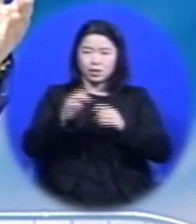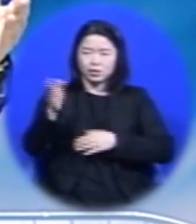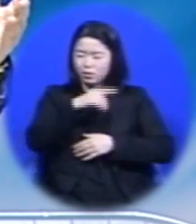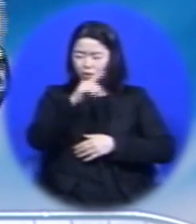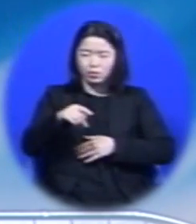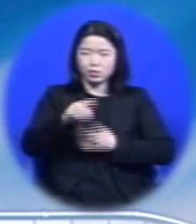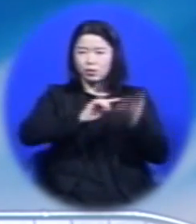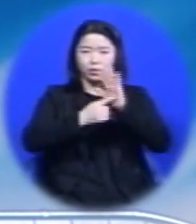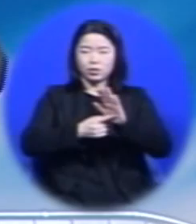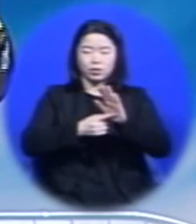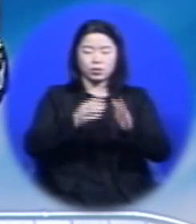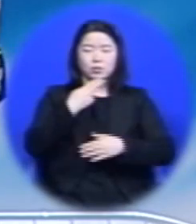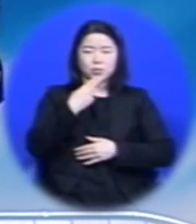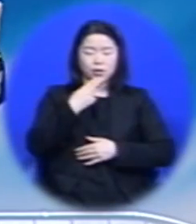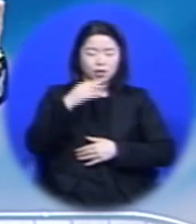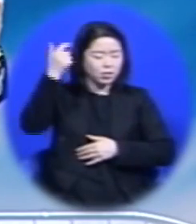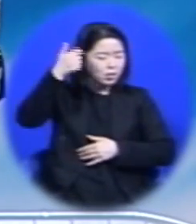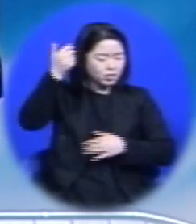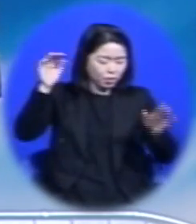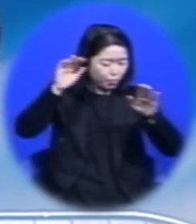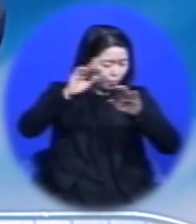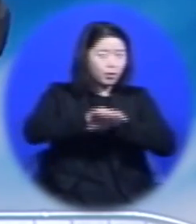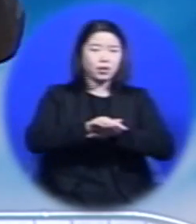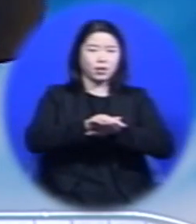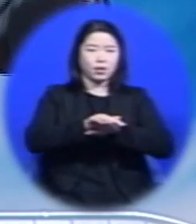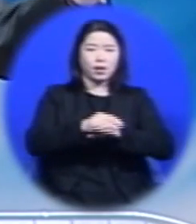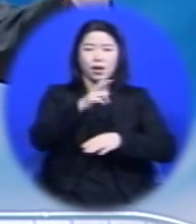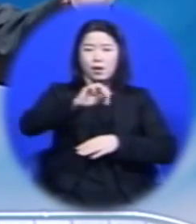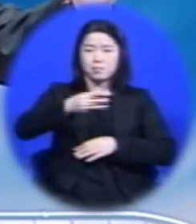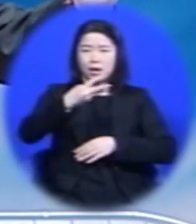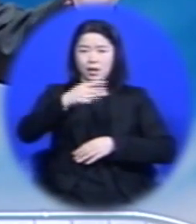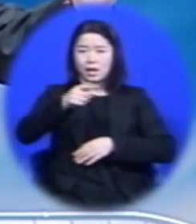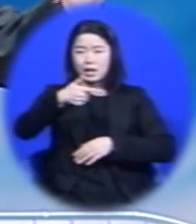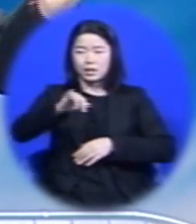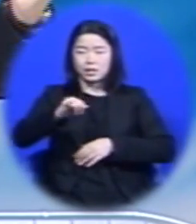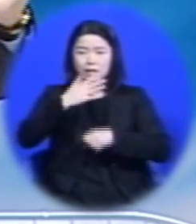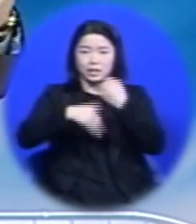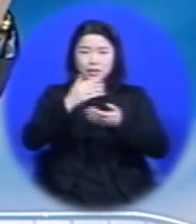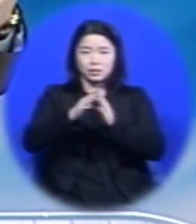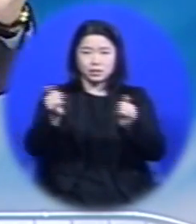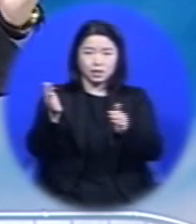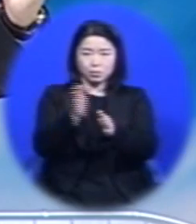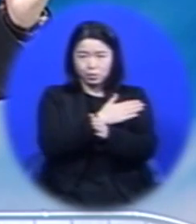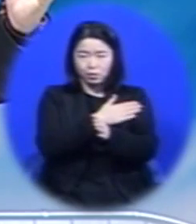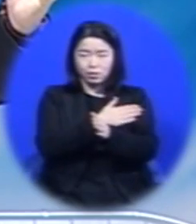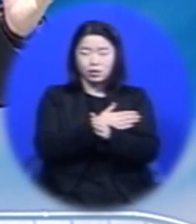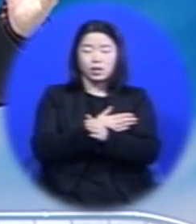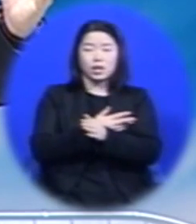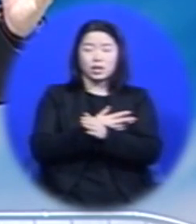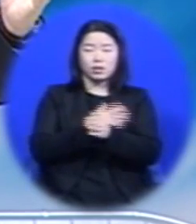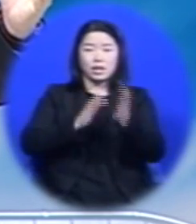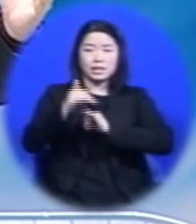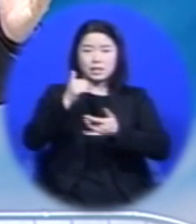않는 암흑 영적인 암흑기 말라기 선지자 그리고 주